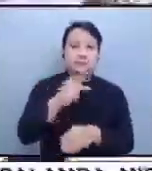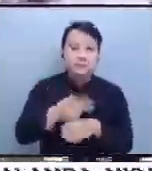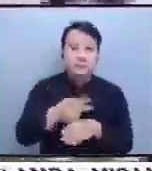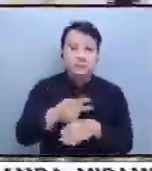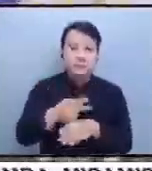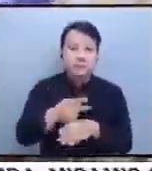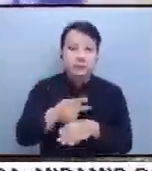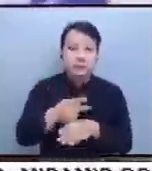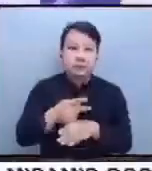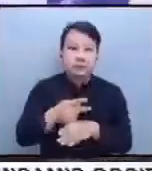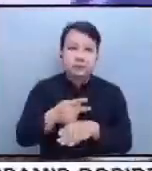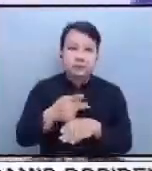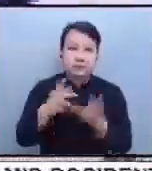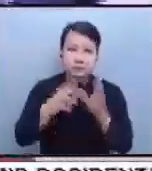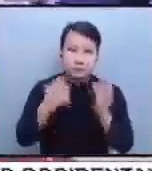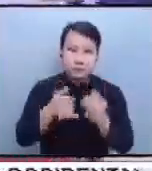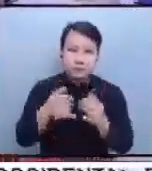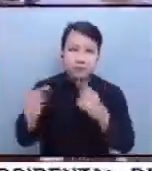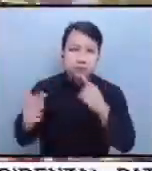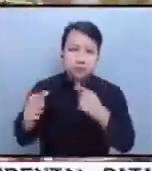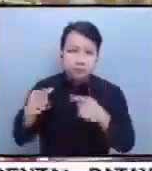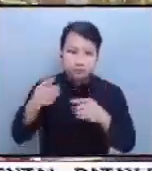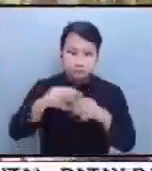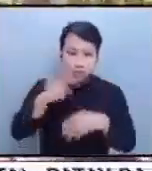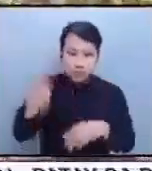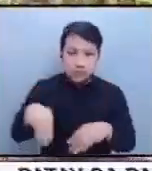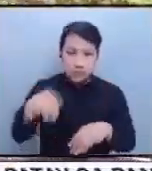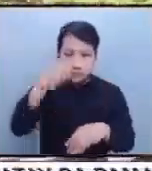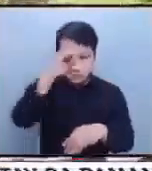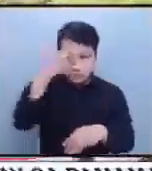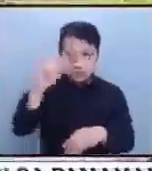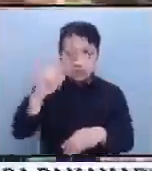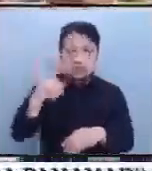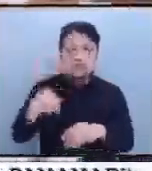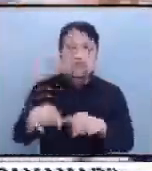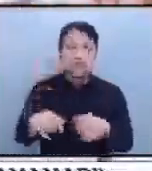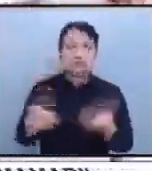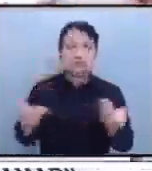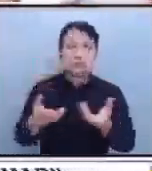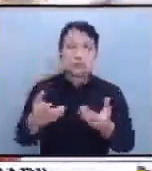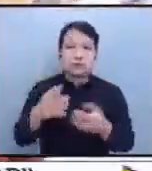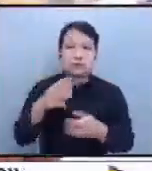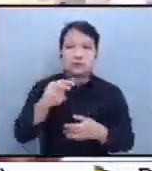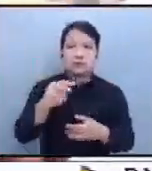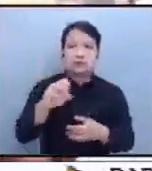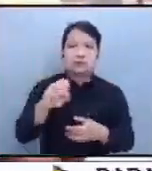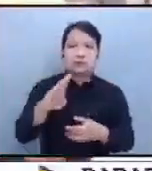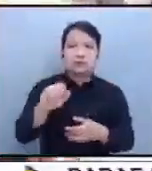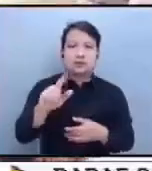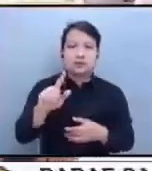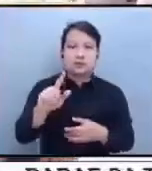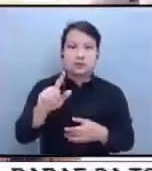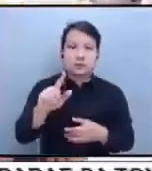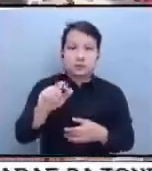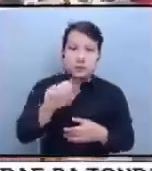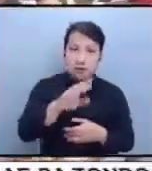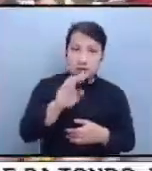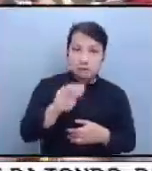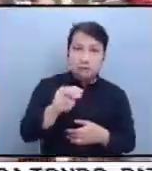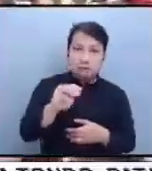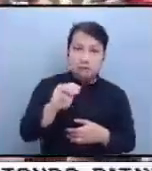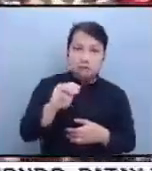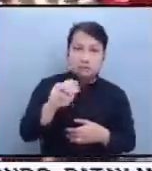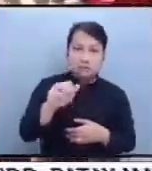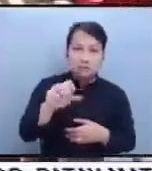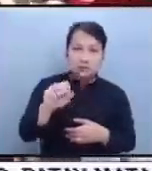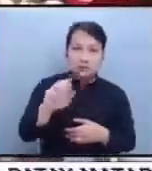supporters ni Presidential Candidate at Manila Mayor Isko Moreno Dumagoso sa Masbatek. Sa kanyang vlog ay hinikayat din niya ang publiko na